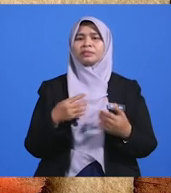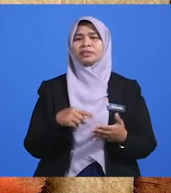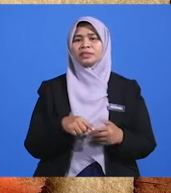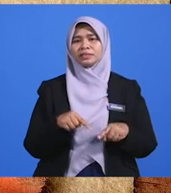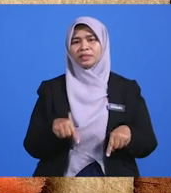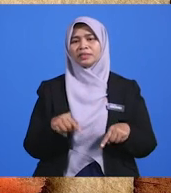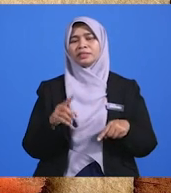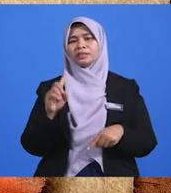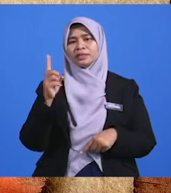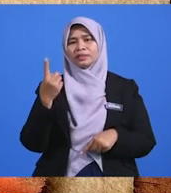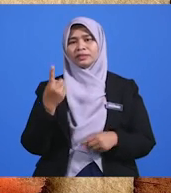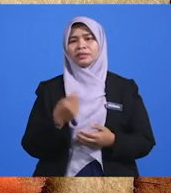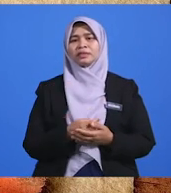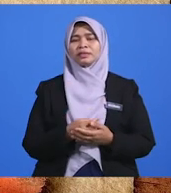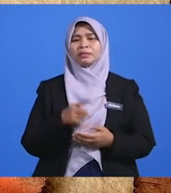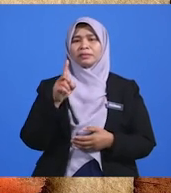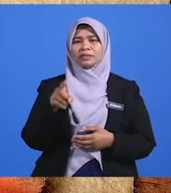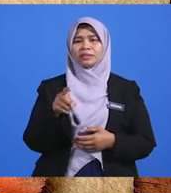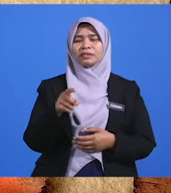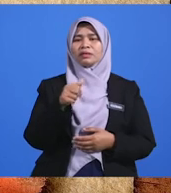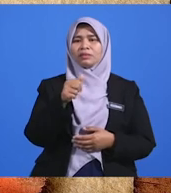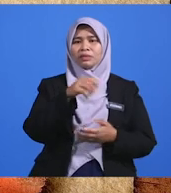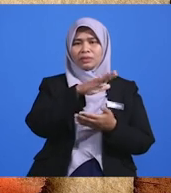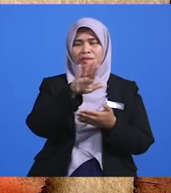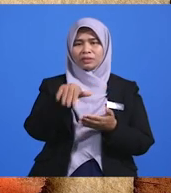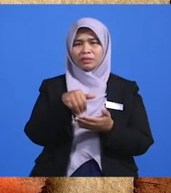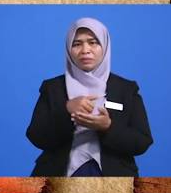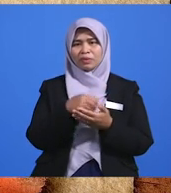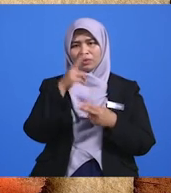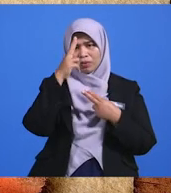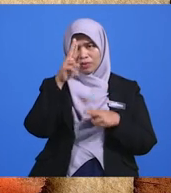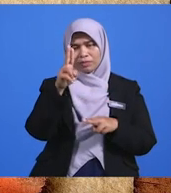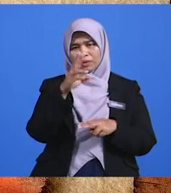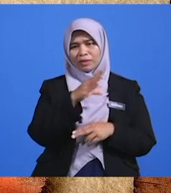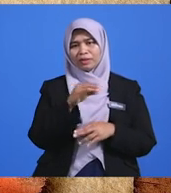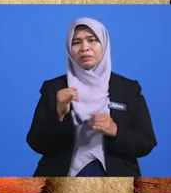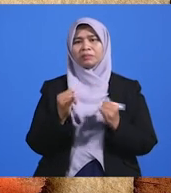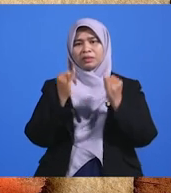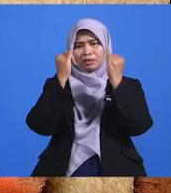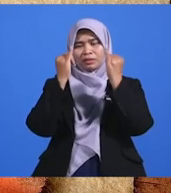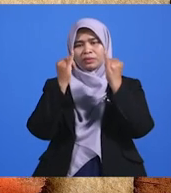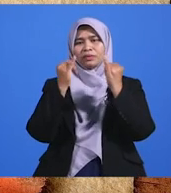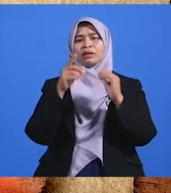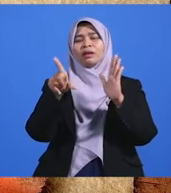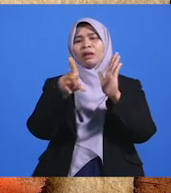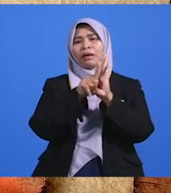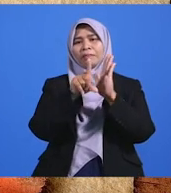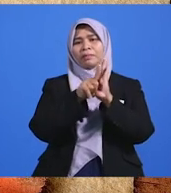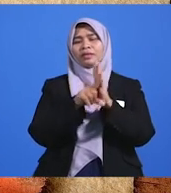kita pada hari ini. Pastikan anda semua menghormati dan menyanjungi lambang-lambang di negara